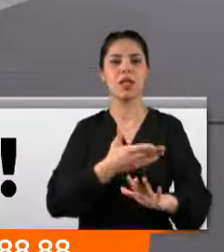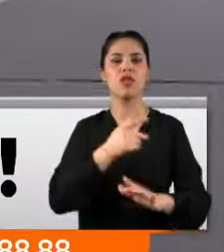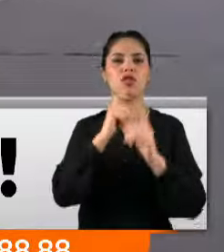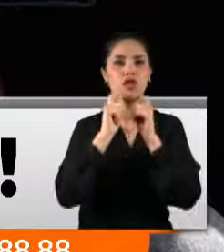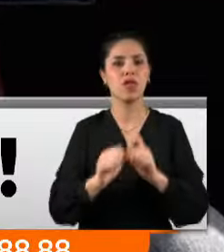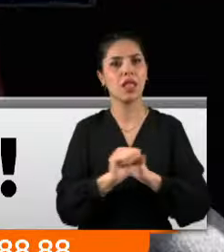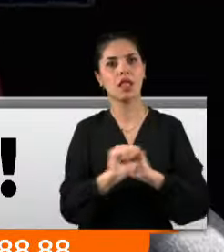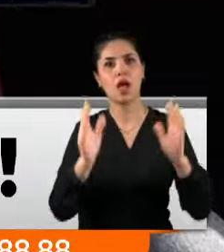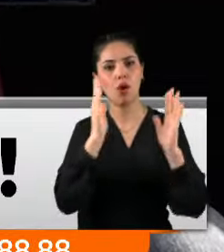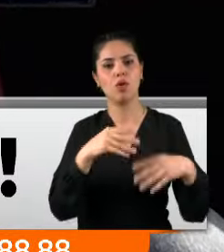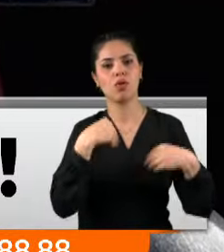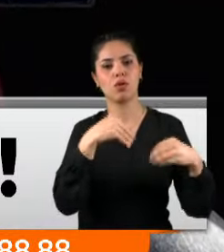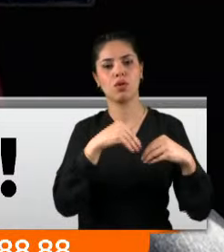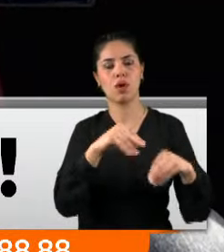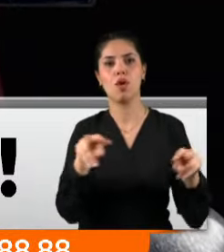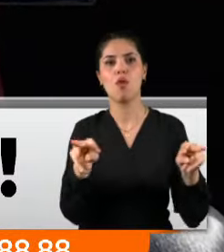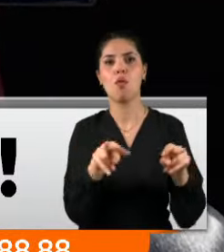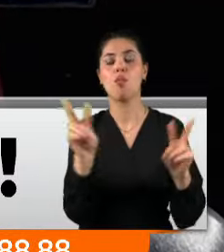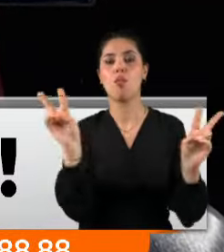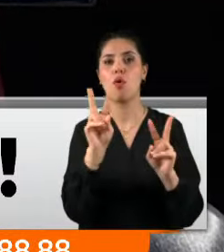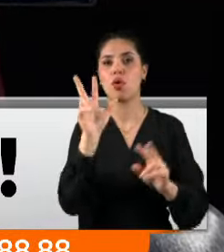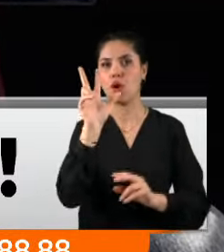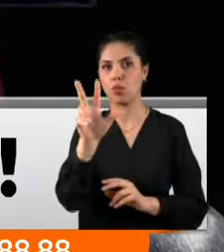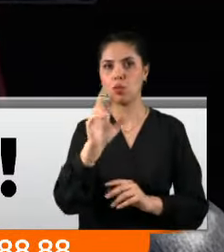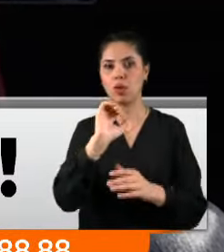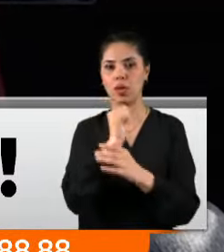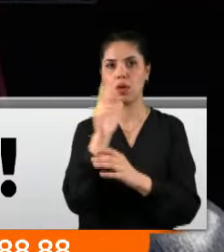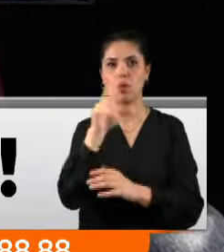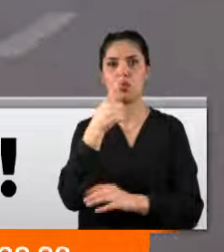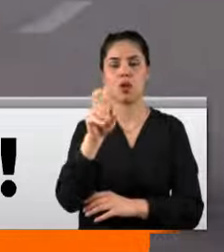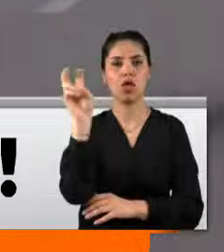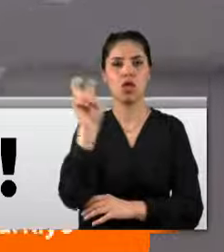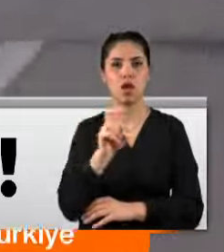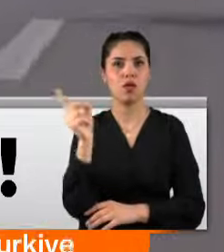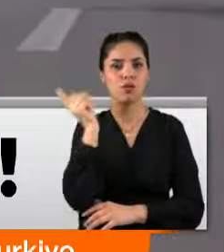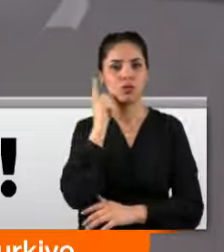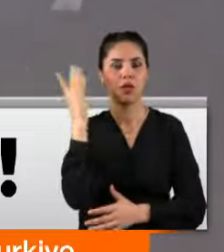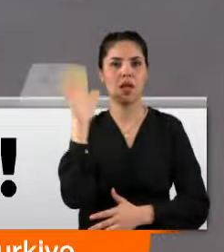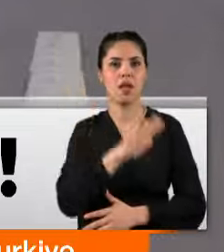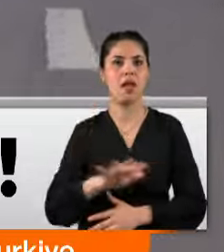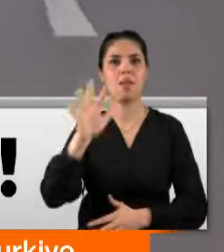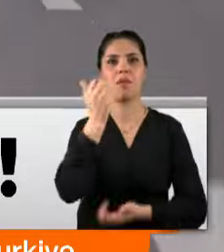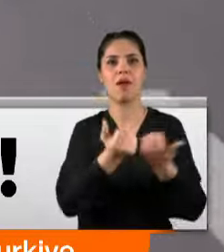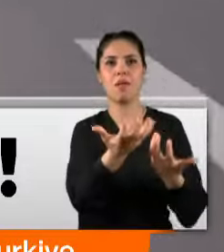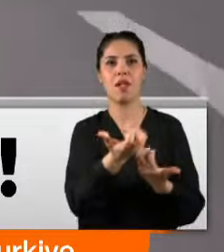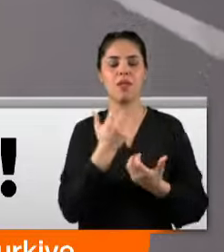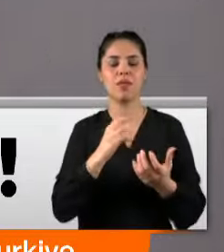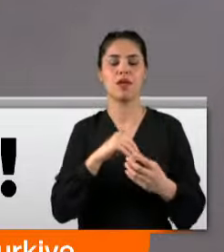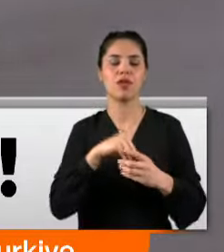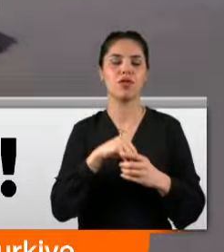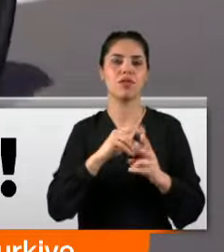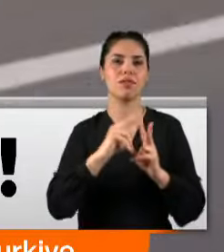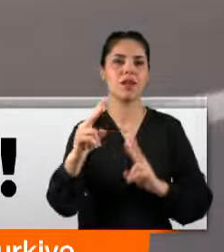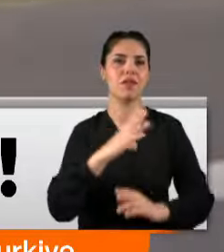satışa sundu. Tesla Model 3'ün rakibi tasarımın 30 bin dolar olduğunu duyanlar otomobili almak için sıraya girdi.